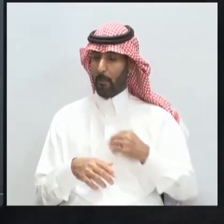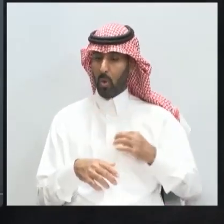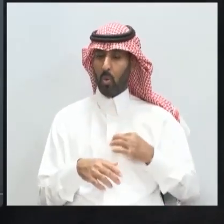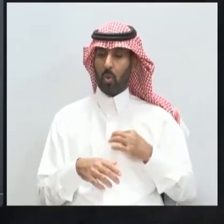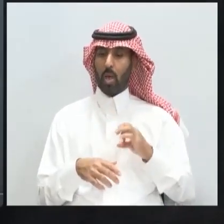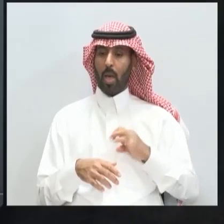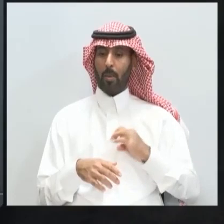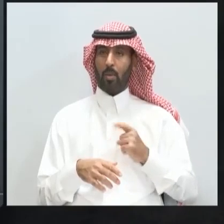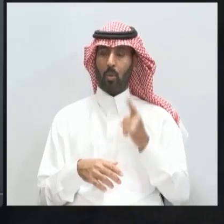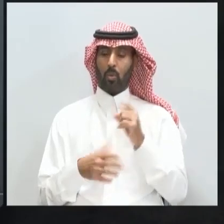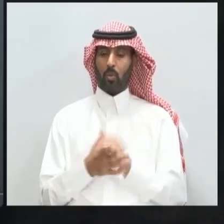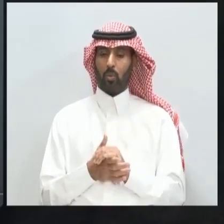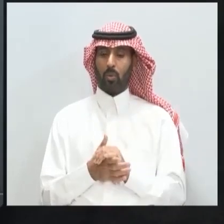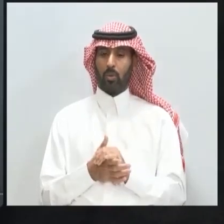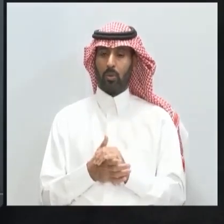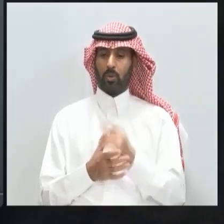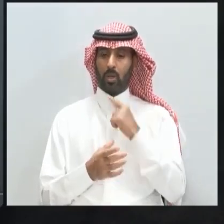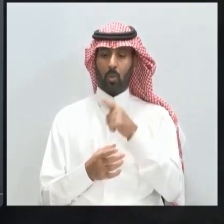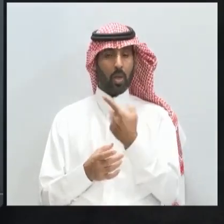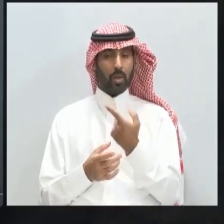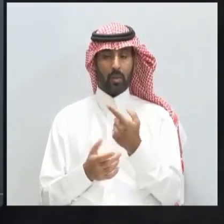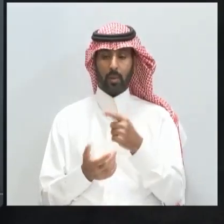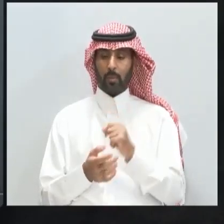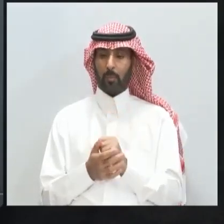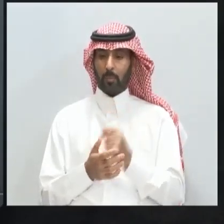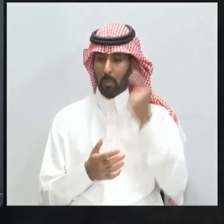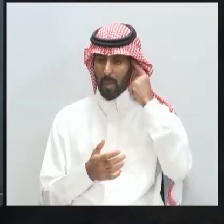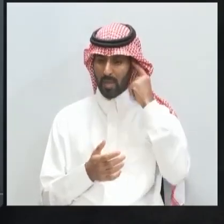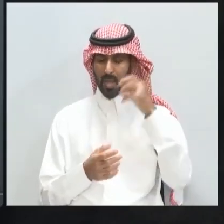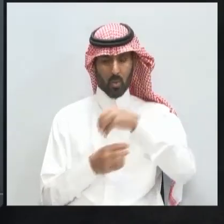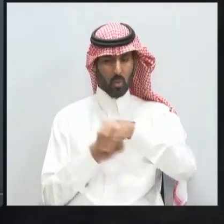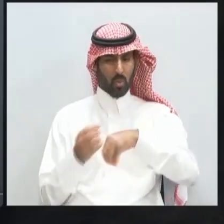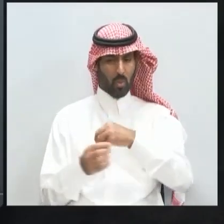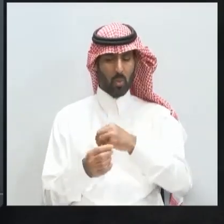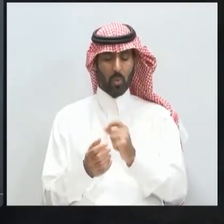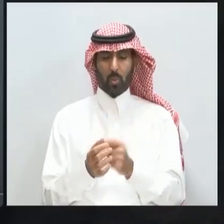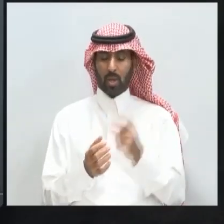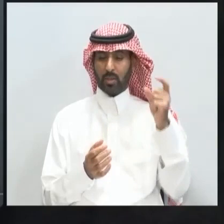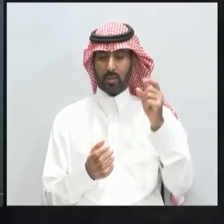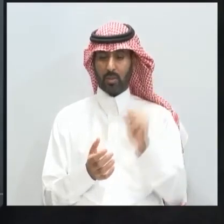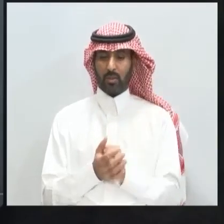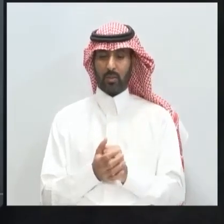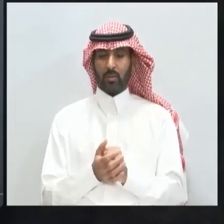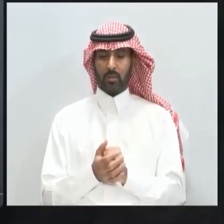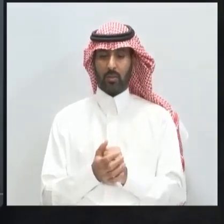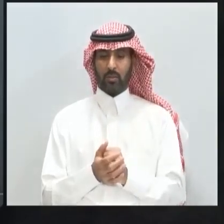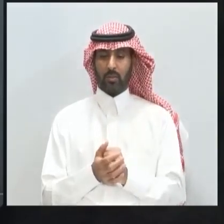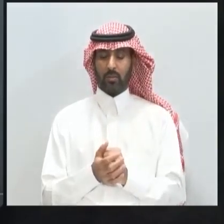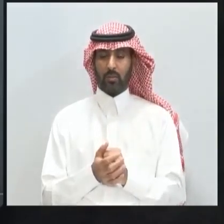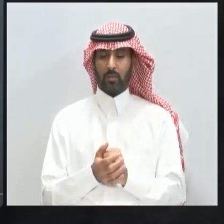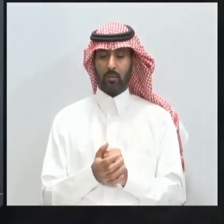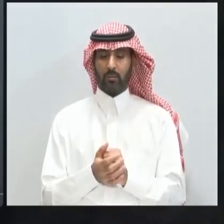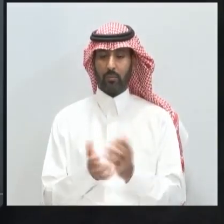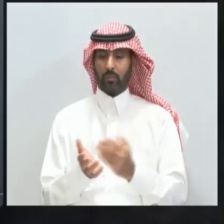امنوا هذا من باب التناول المكي والمدني من مسائل علوم القران الكريم ما كان في يا ايها الذين امنوا ماذا نقول عن مكي او